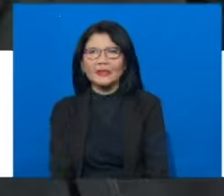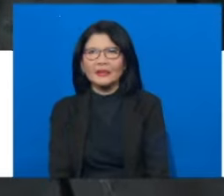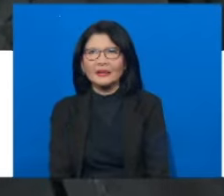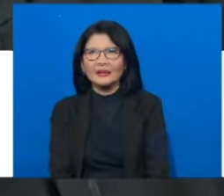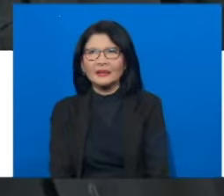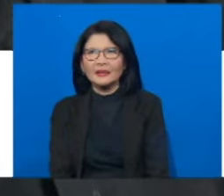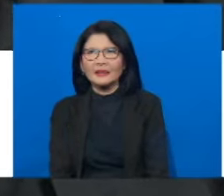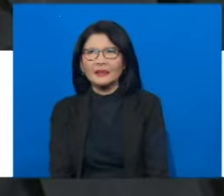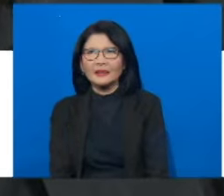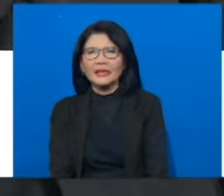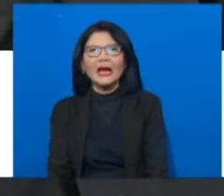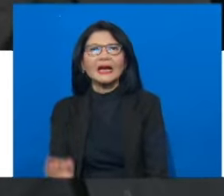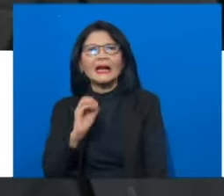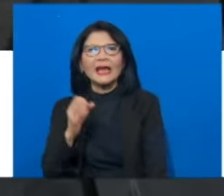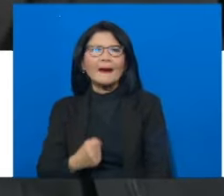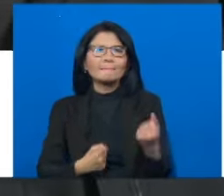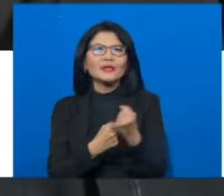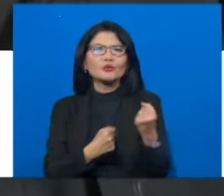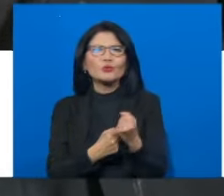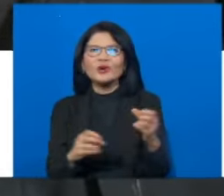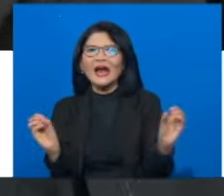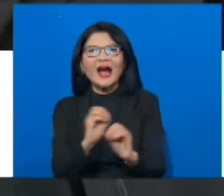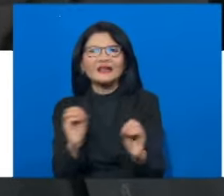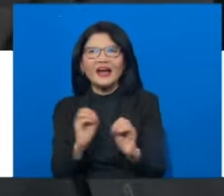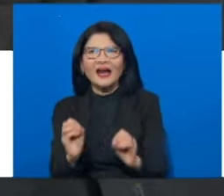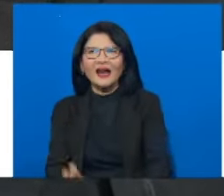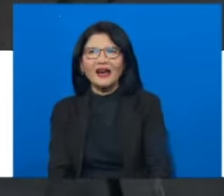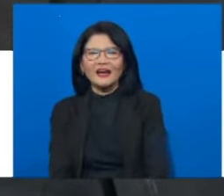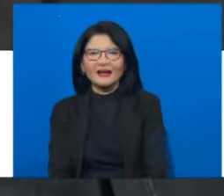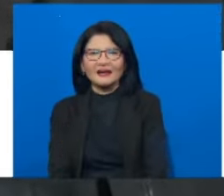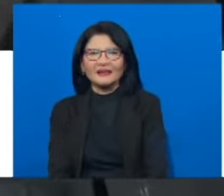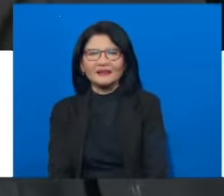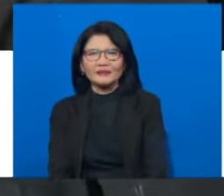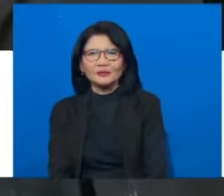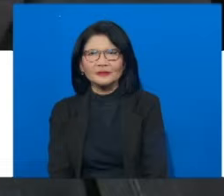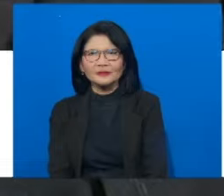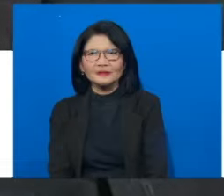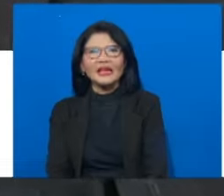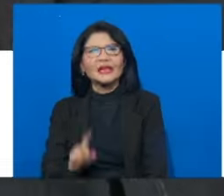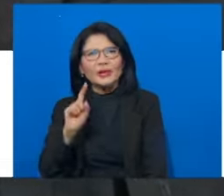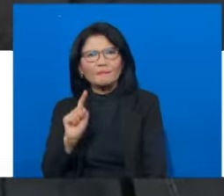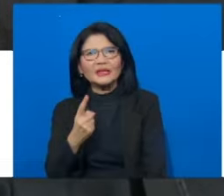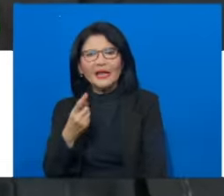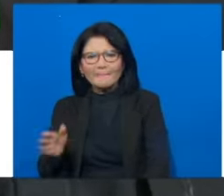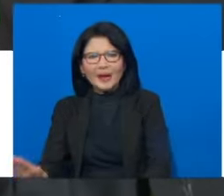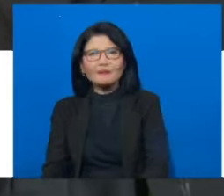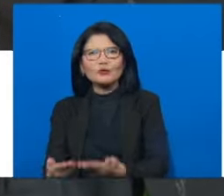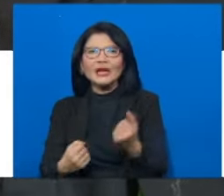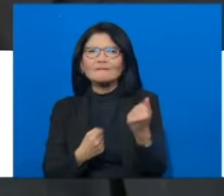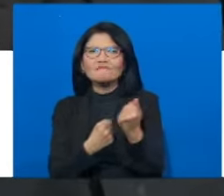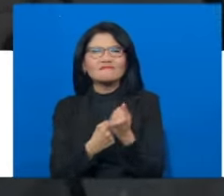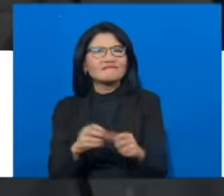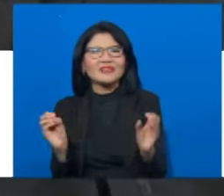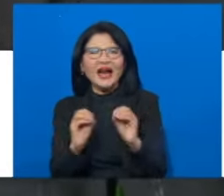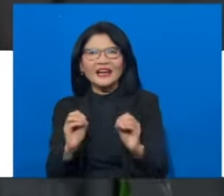tidak ada yang mendukung dari pertama mendidik itu tidak tidak ada yang mendukung kesenian Ini